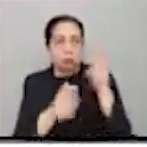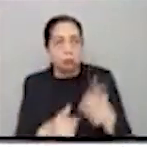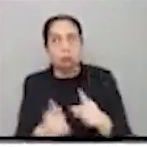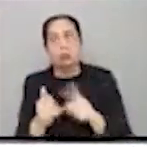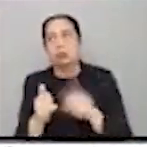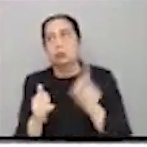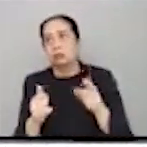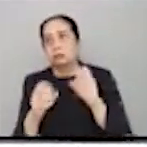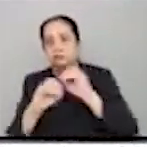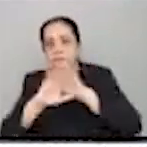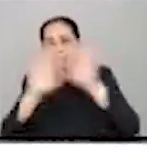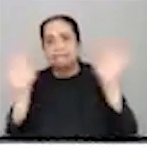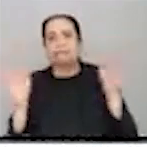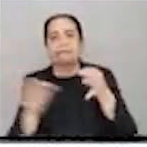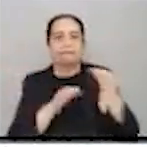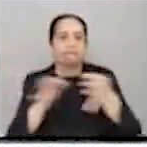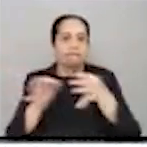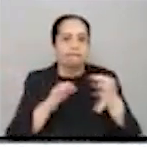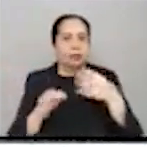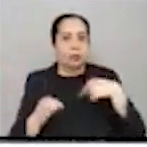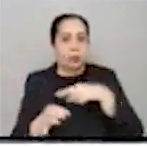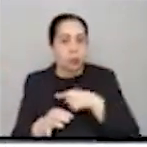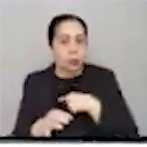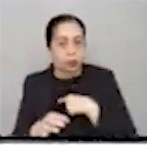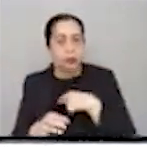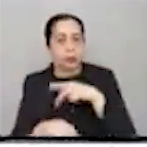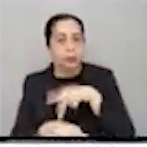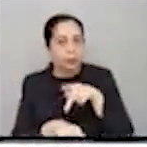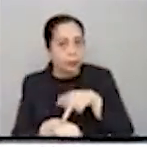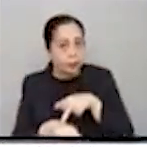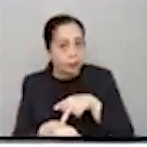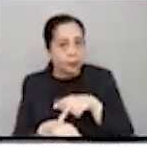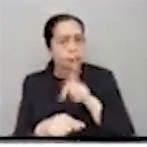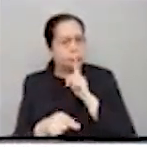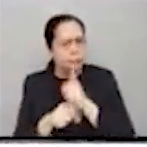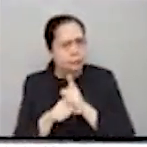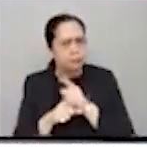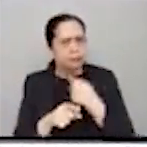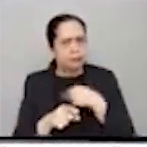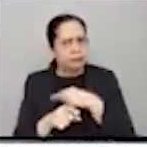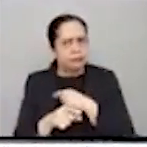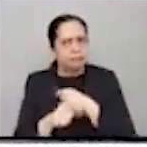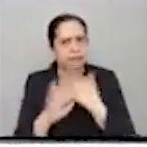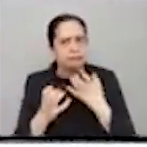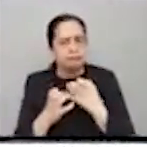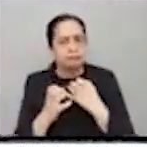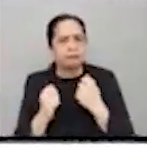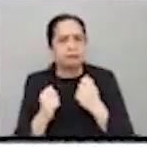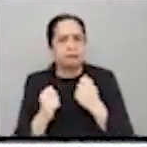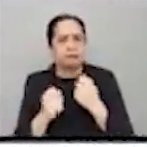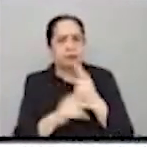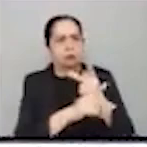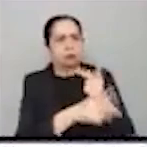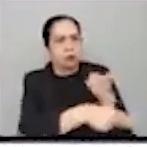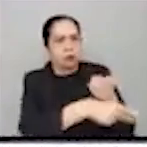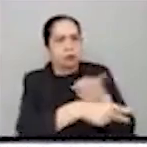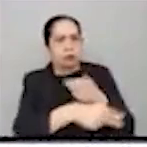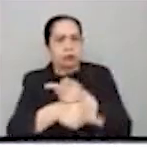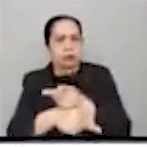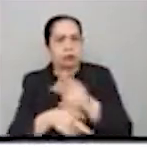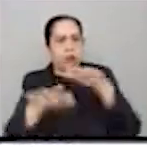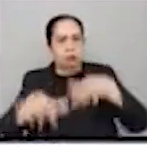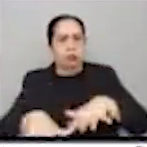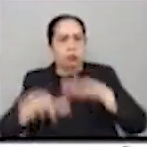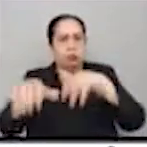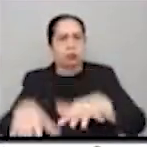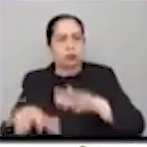maliwanag na tayo sa Pilipinas na talagang we are patrolling our waters and making sure that it